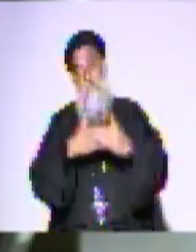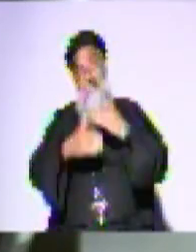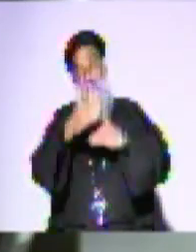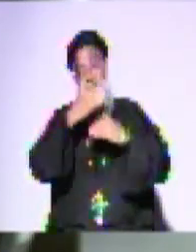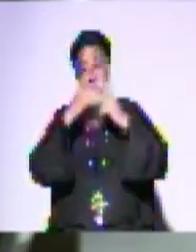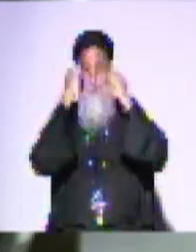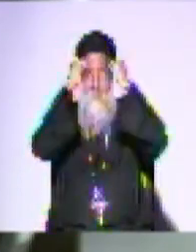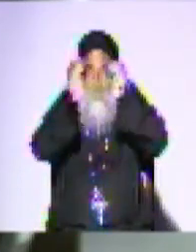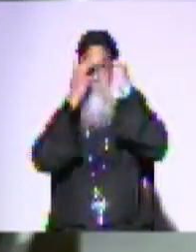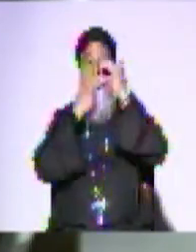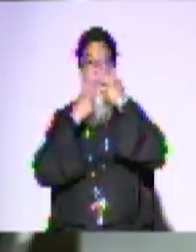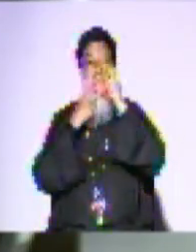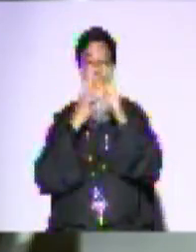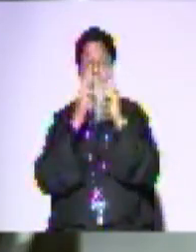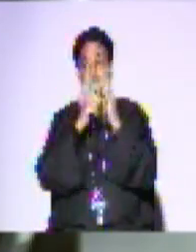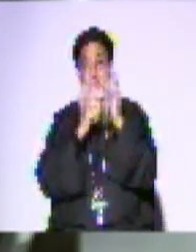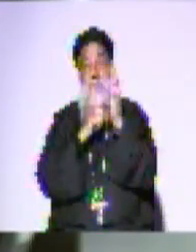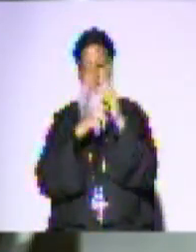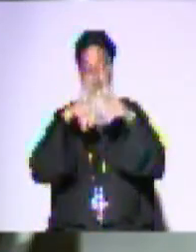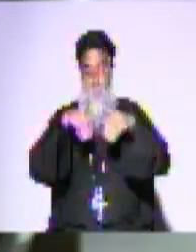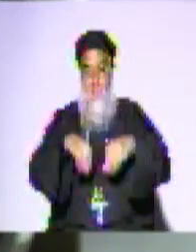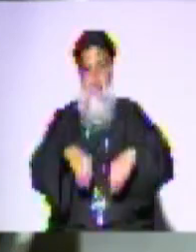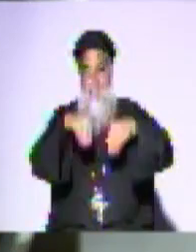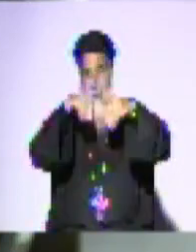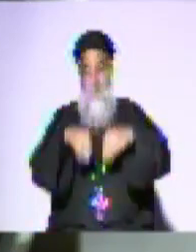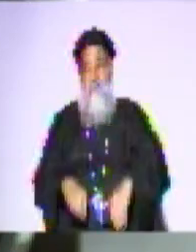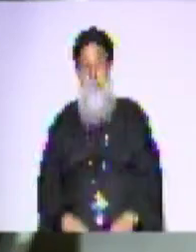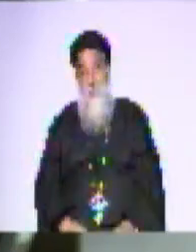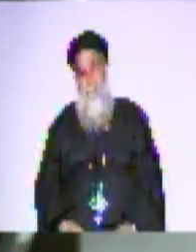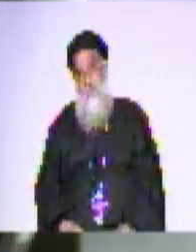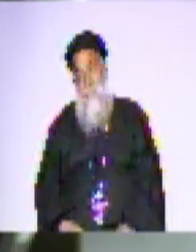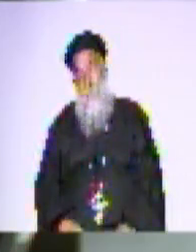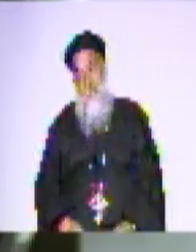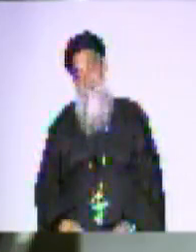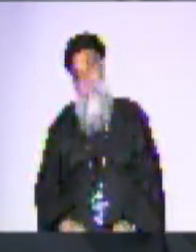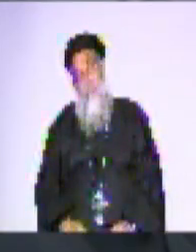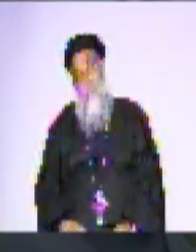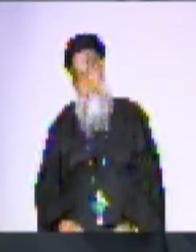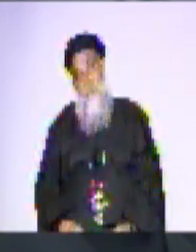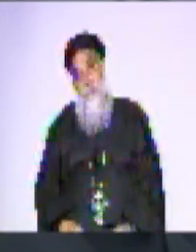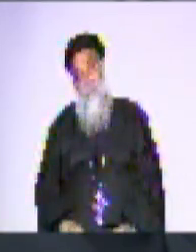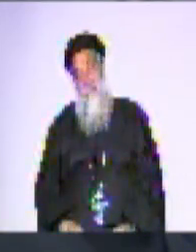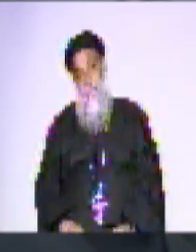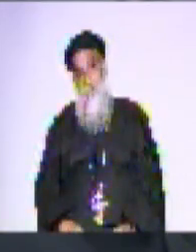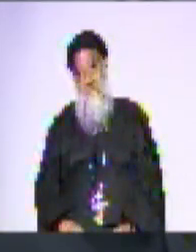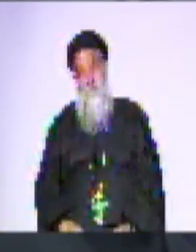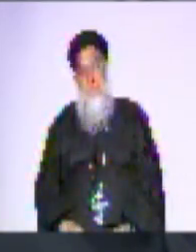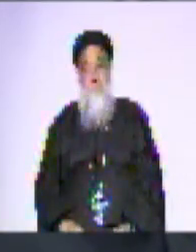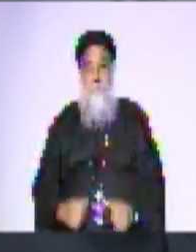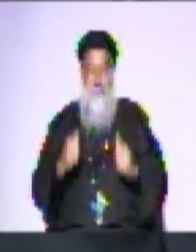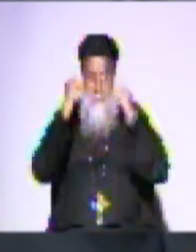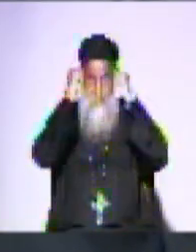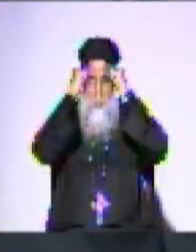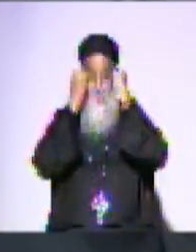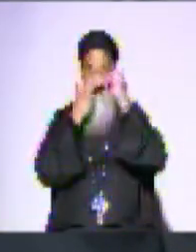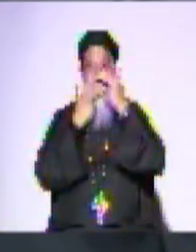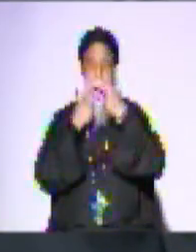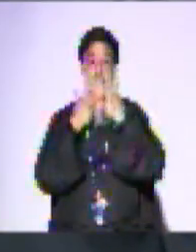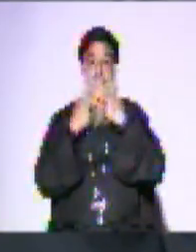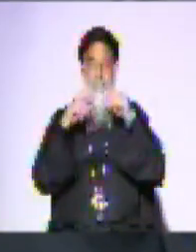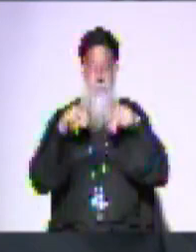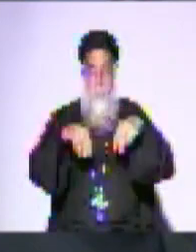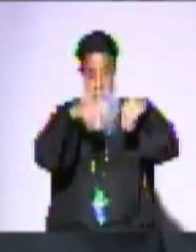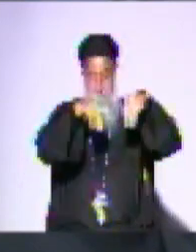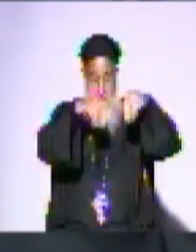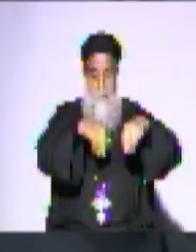الكبار لازم يتوب قبل المعمودية، يقدم توبة واعتراف كمان. التوبة هي جرن تاني للمعمودية حسب تعبير القديس